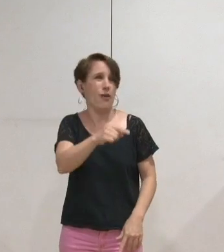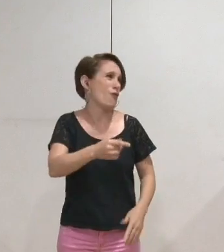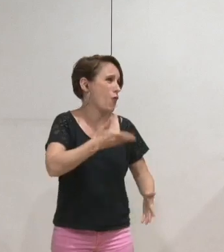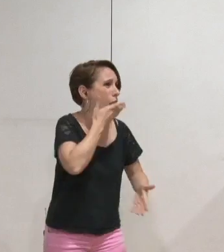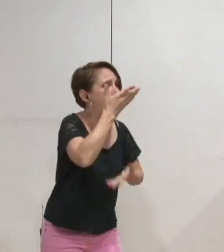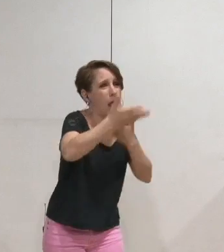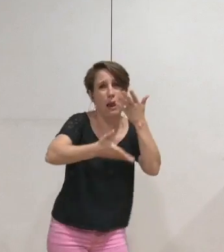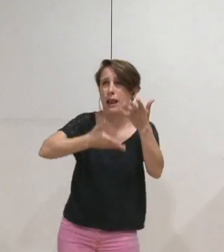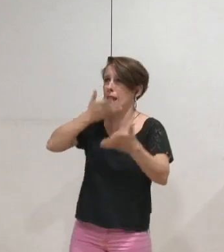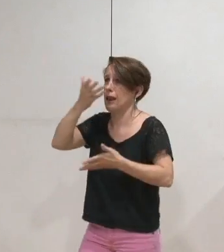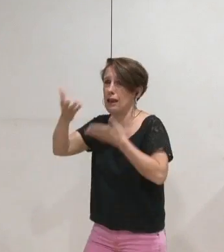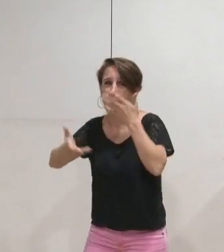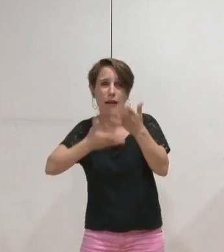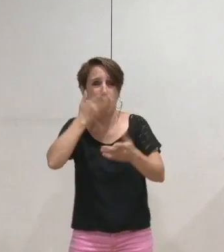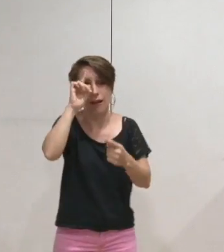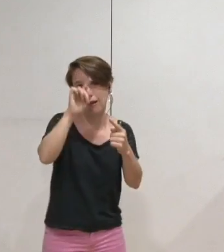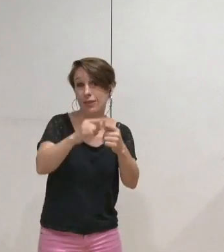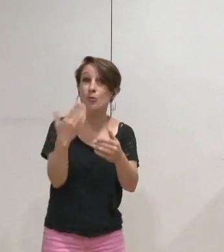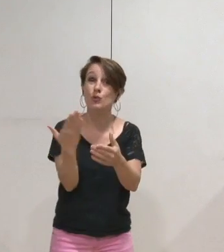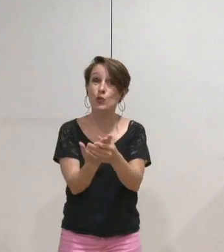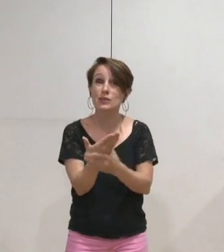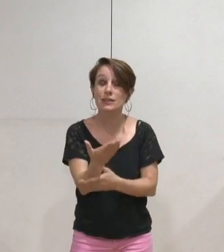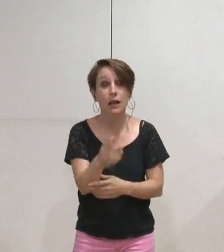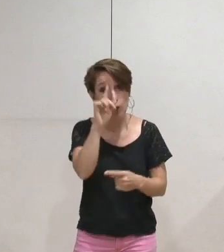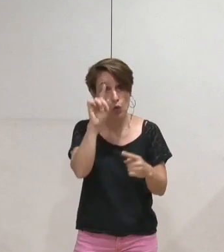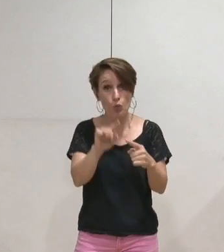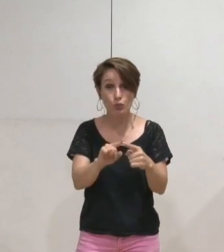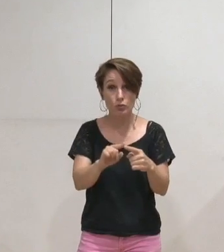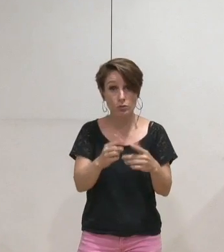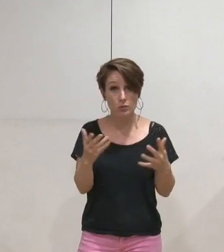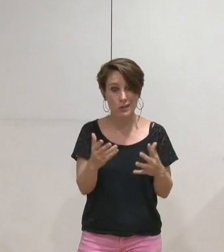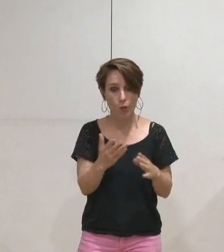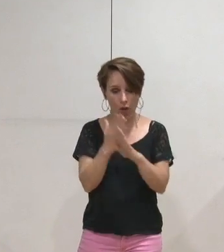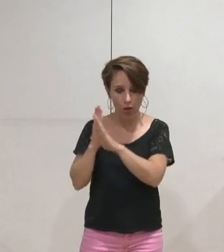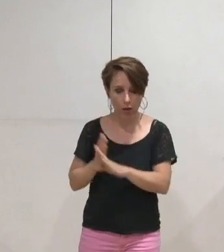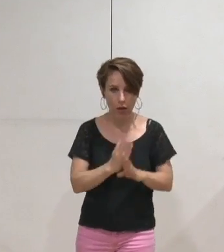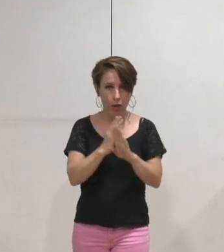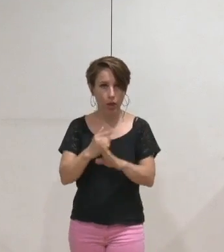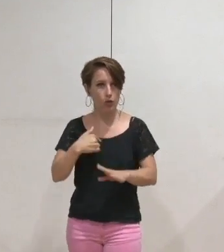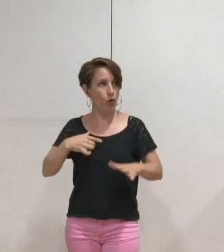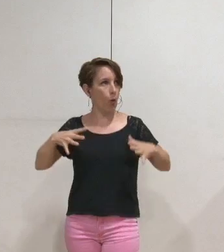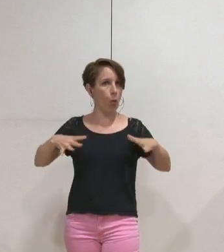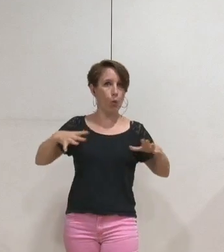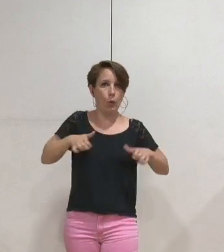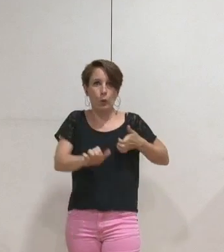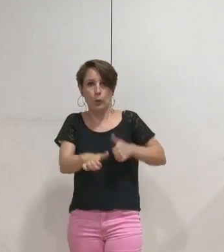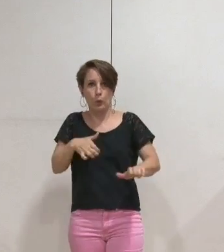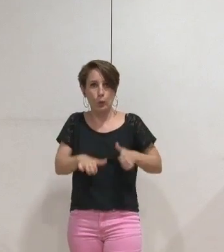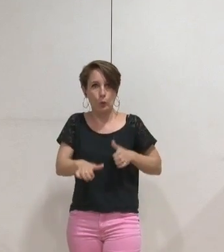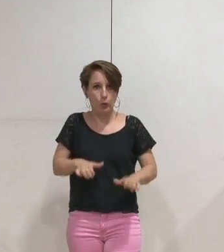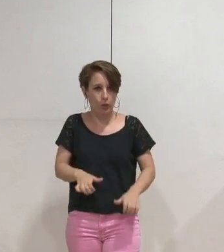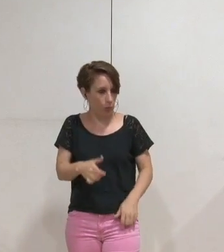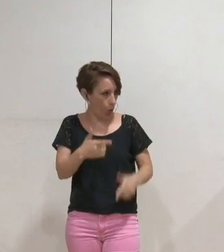de ce dossier vise à masquer votre in votre inaction ce n'est plus une ficelle c'est une